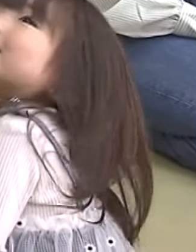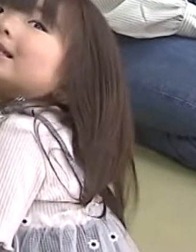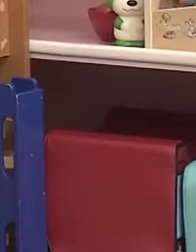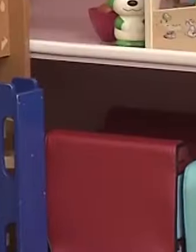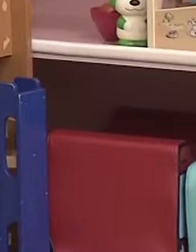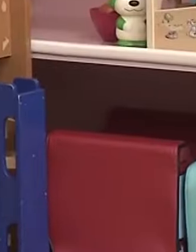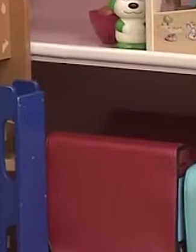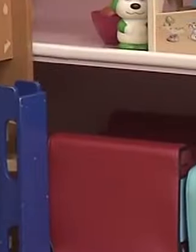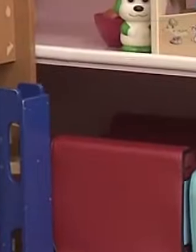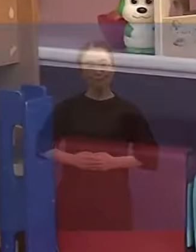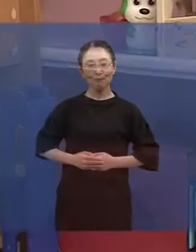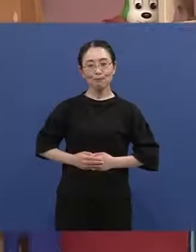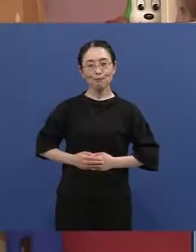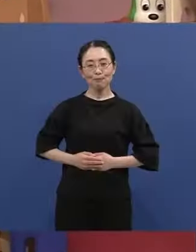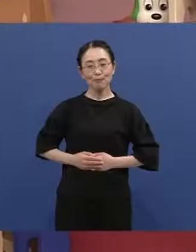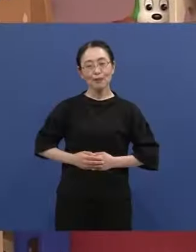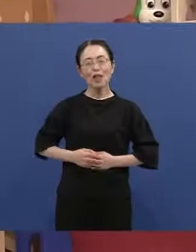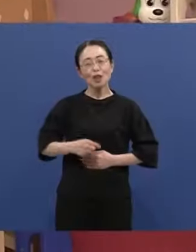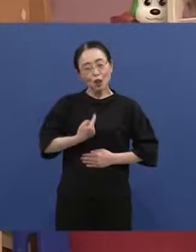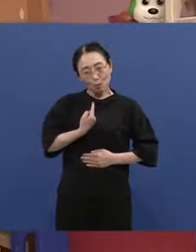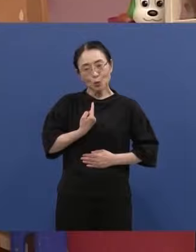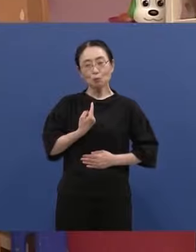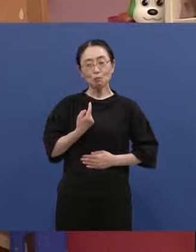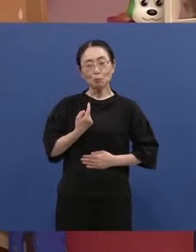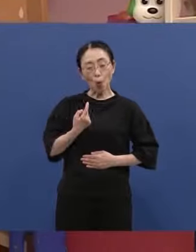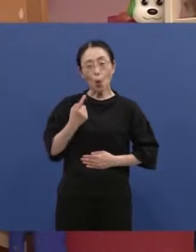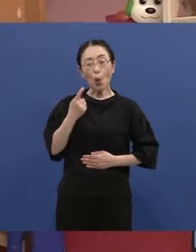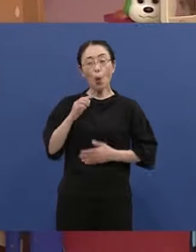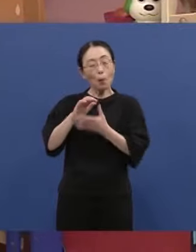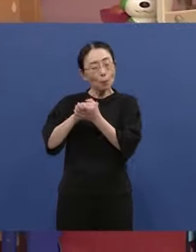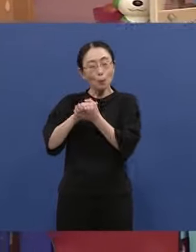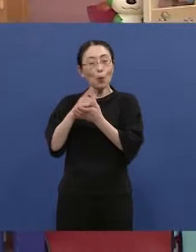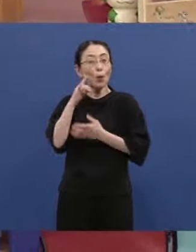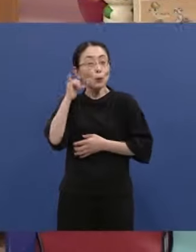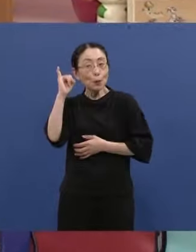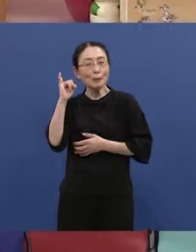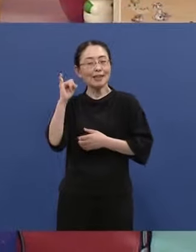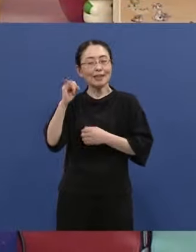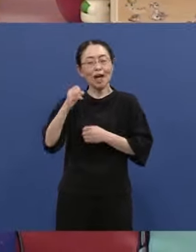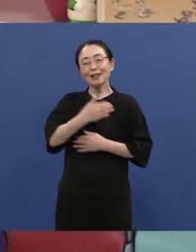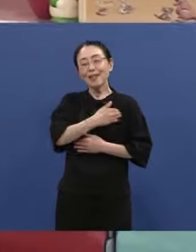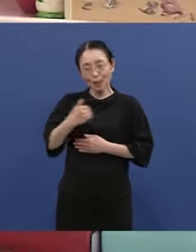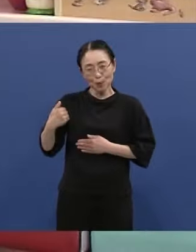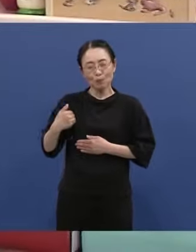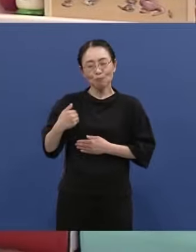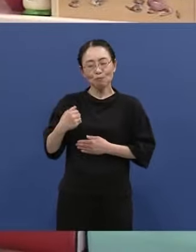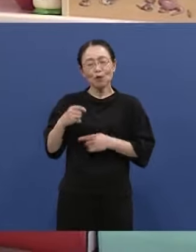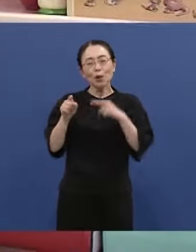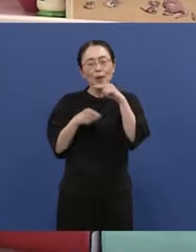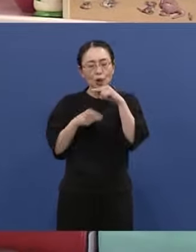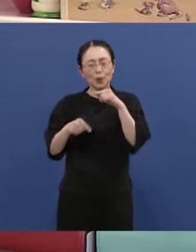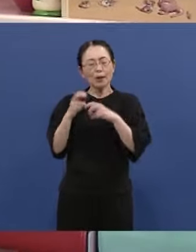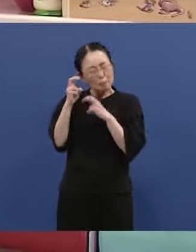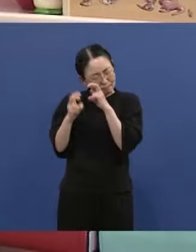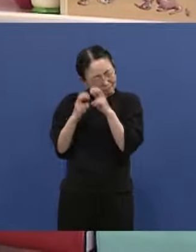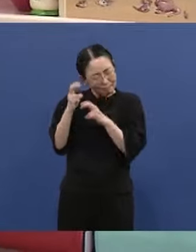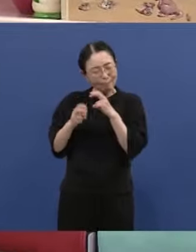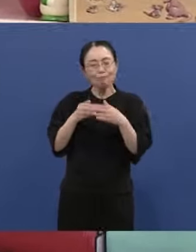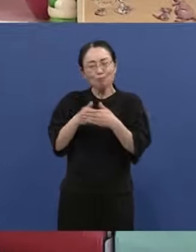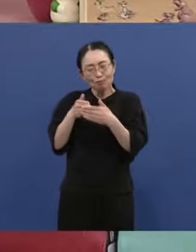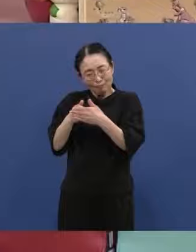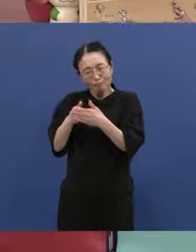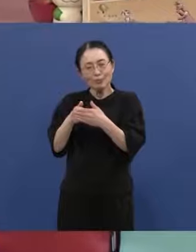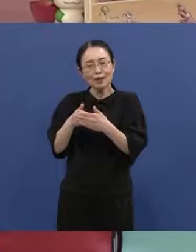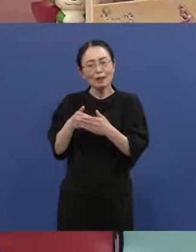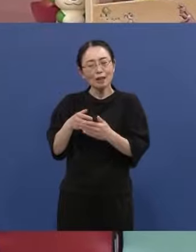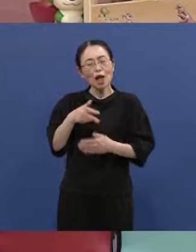自分自身もお友達ができて、こう一人 悩んでたことも先生たち